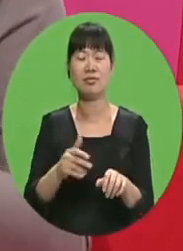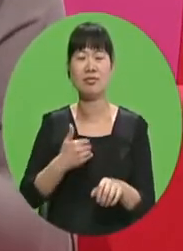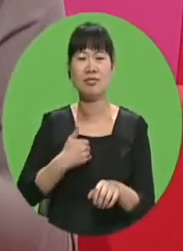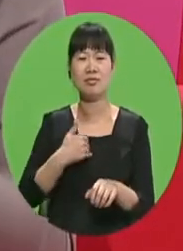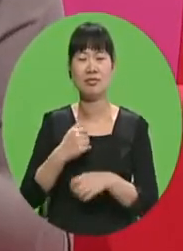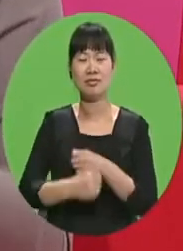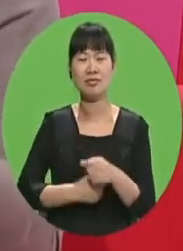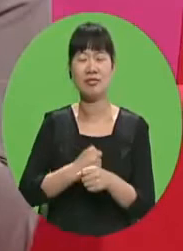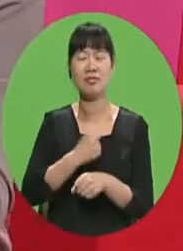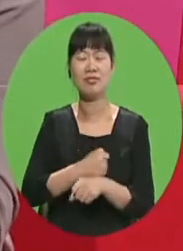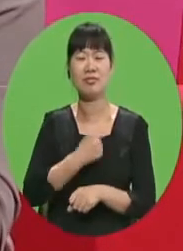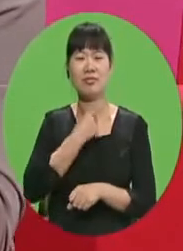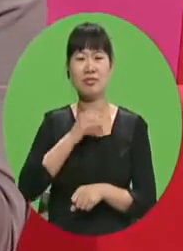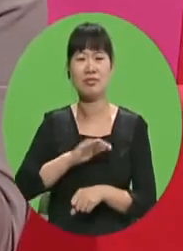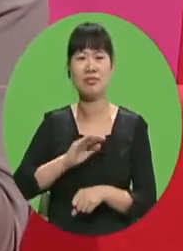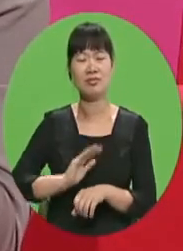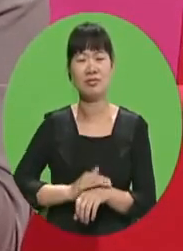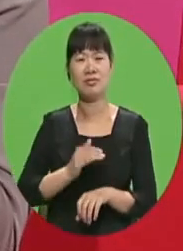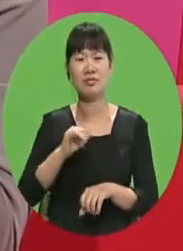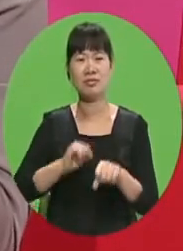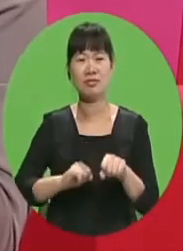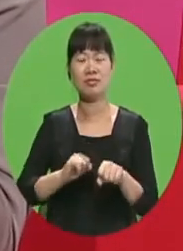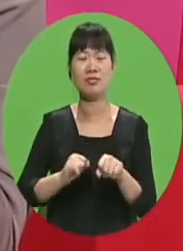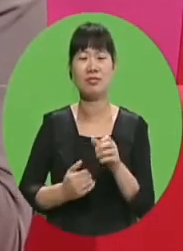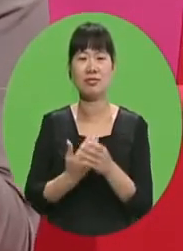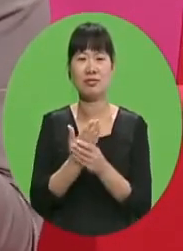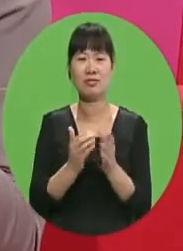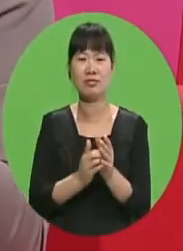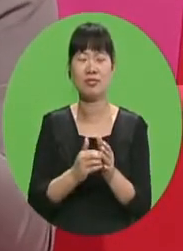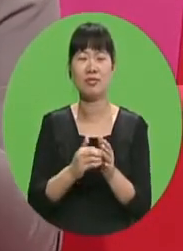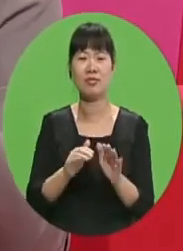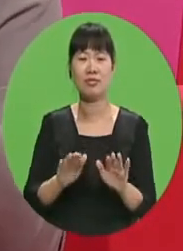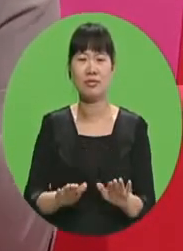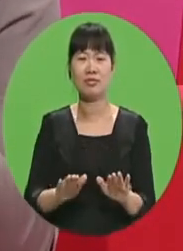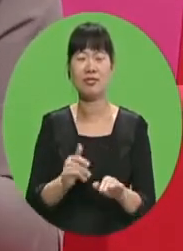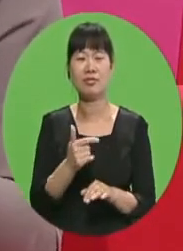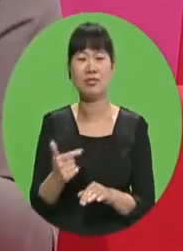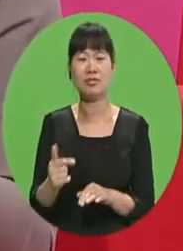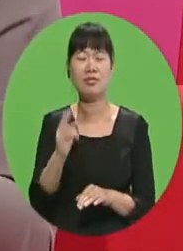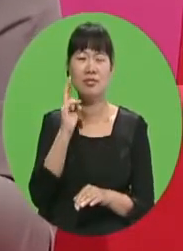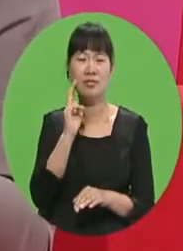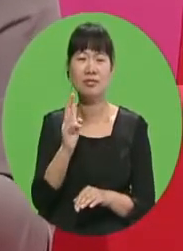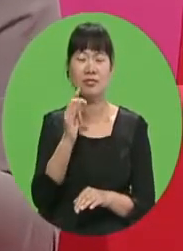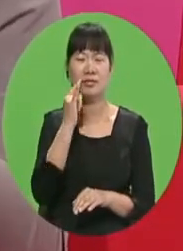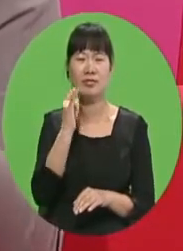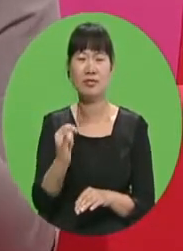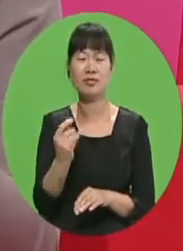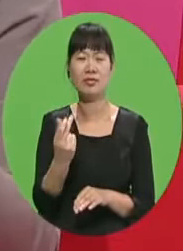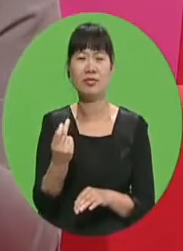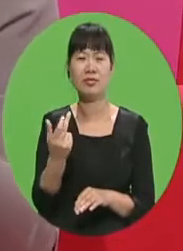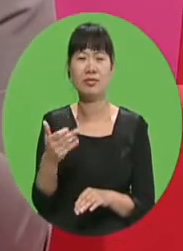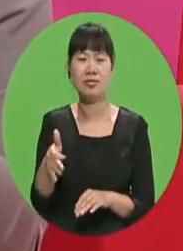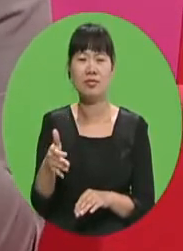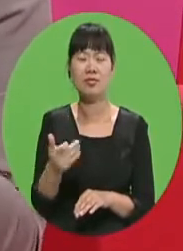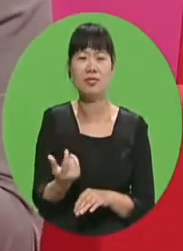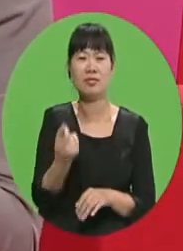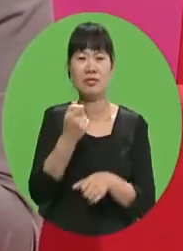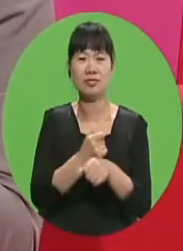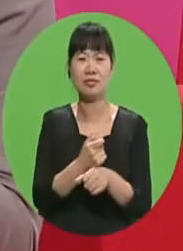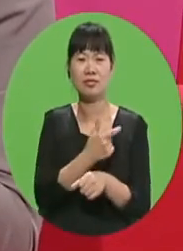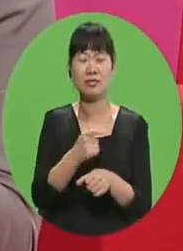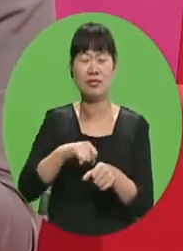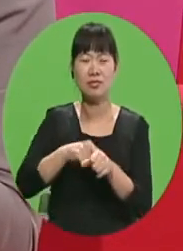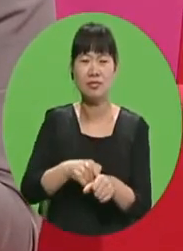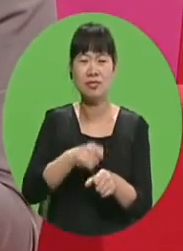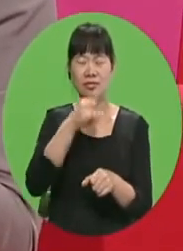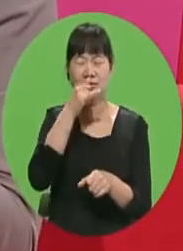내 마음대로 하고 싶은데 못하게 되는 이런 상황들이 좀 생기게 되죠. 근데 이게 너무 심하게 엄마가 대소변 훈련을 일치시키거나 너무 강압적으로